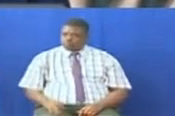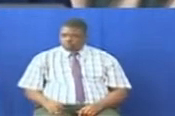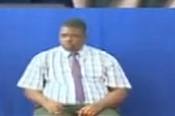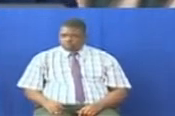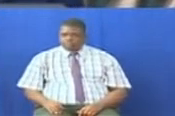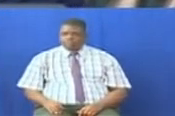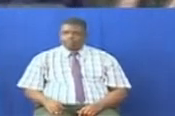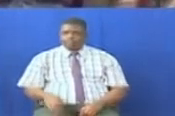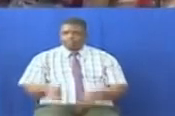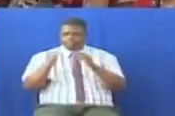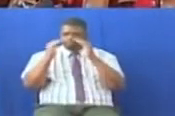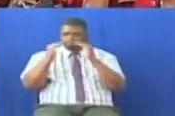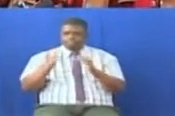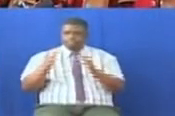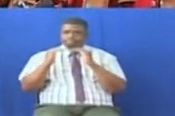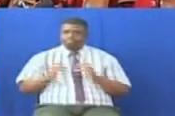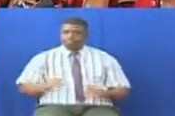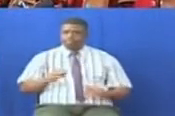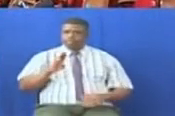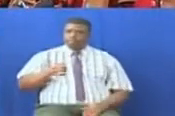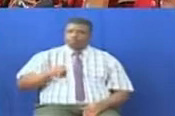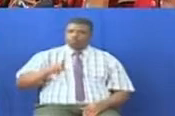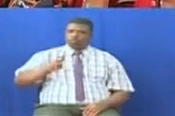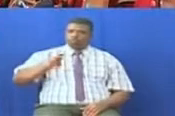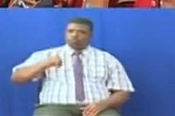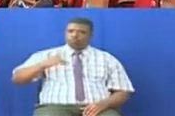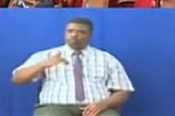Mkundi ajiandae.